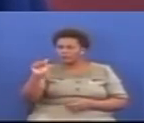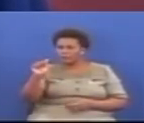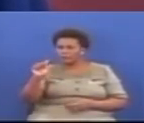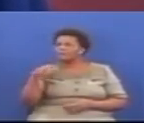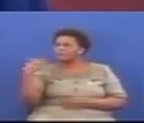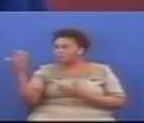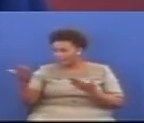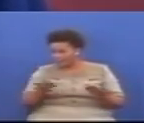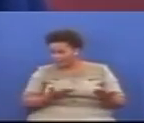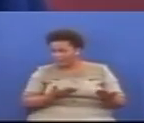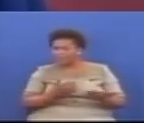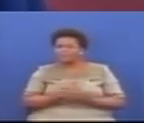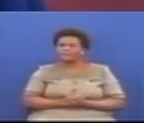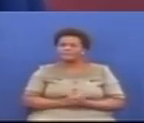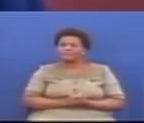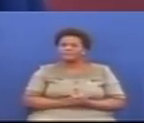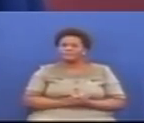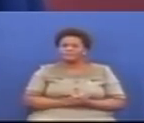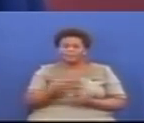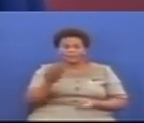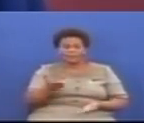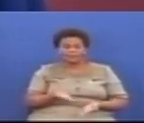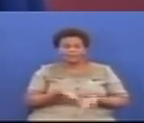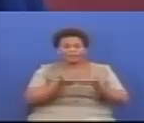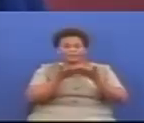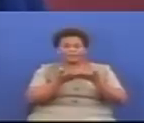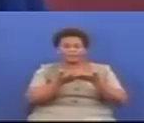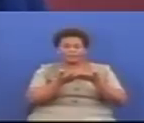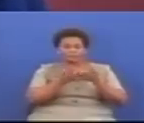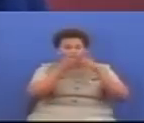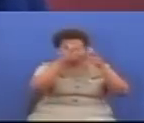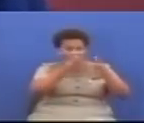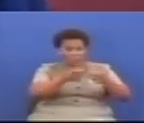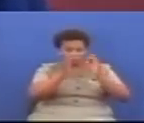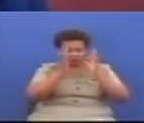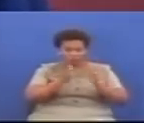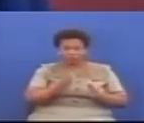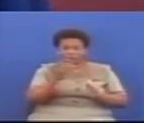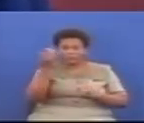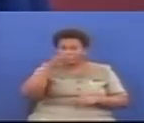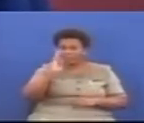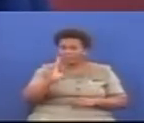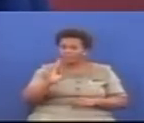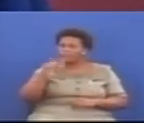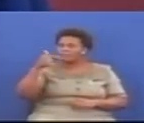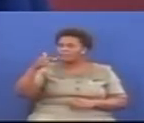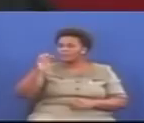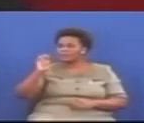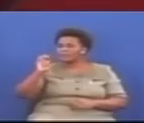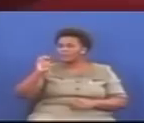Pia karibu. Kaimu Mhasibu Mkuu wa Serikali Vitus Tesha.